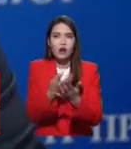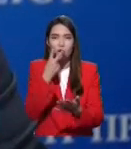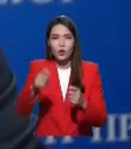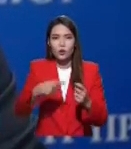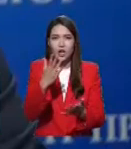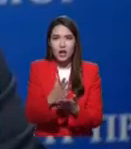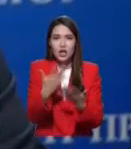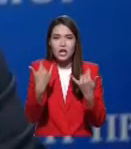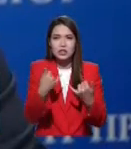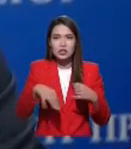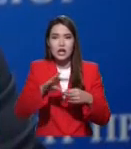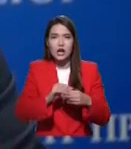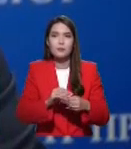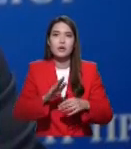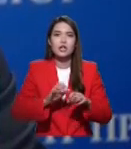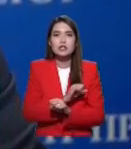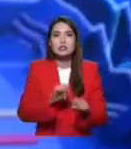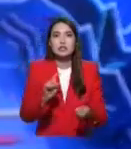Мұндай дүниелер елімізде болмауы керек.